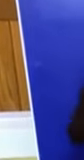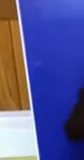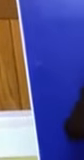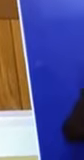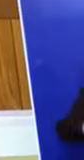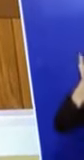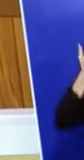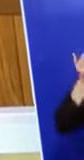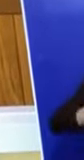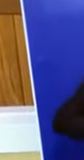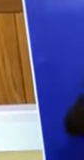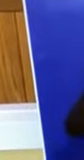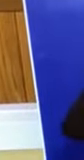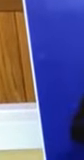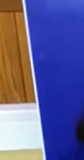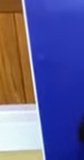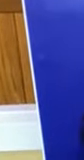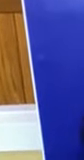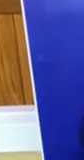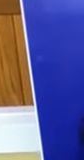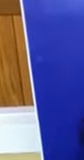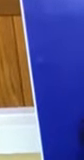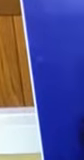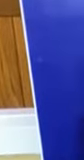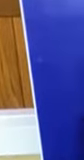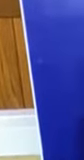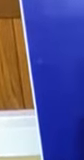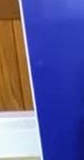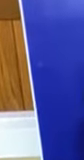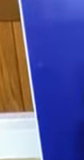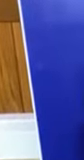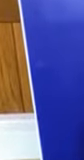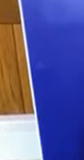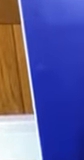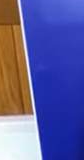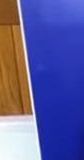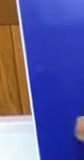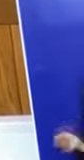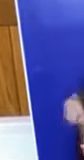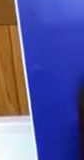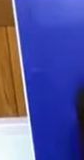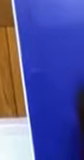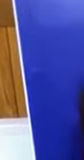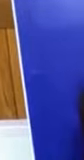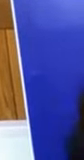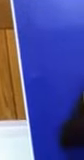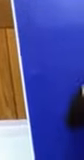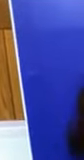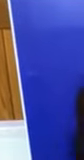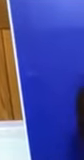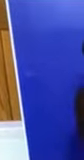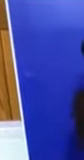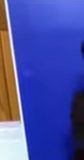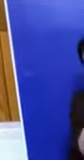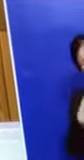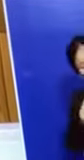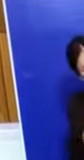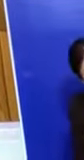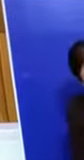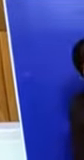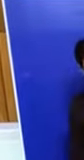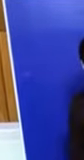สัยทัศน์แล้วมอบหมายนะให้หน่วยงานระดับส่วนกลางทั้งในส่วนของรัฐบาลส่วนกลางส่วนภูมิภาคส่วนท้